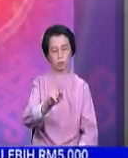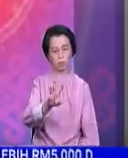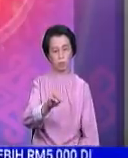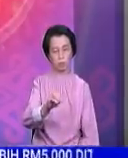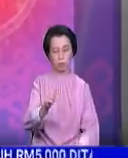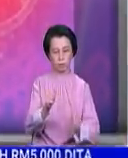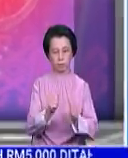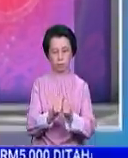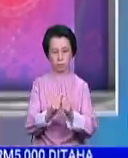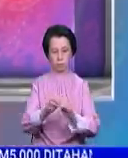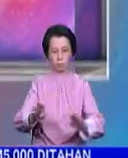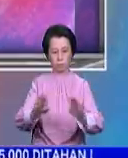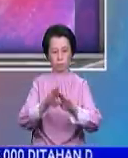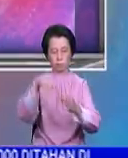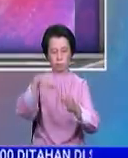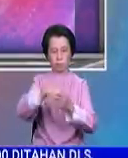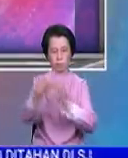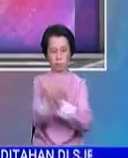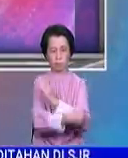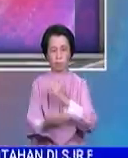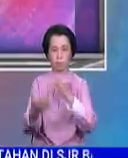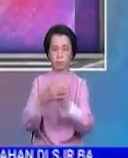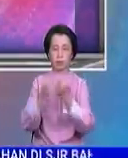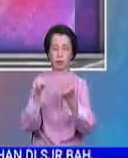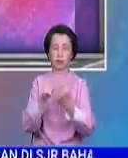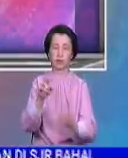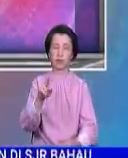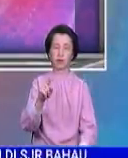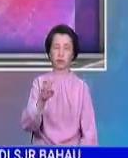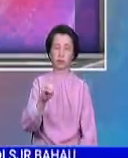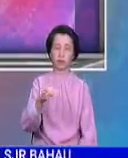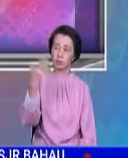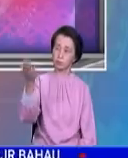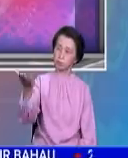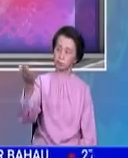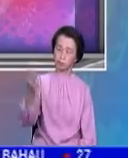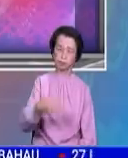perkembangan semasa dalam negeri. Kembali bersama Farhana Bila. Silakan. Terima kasih, Rita.